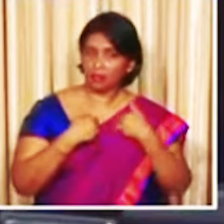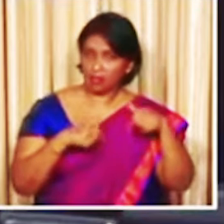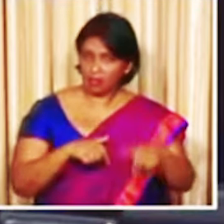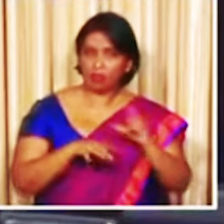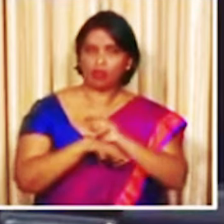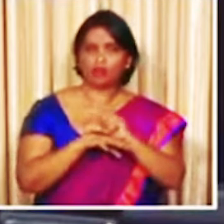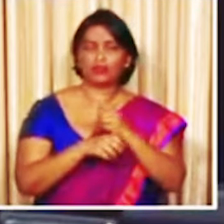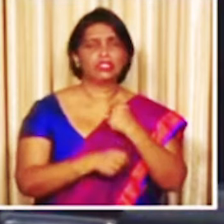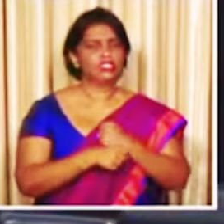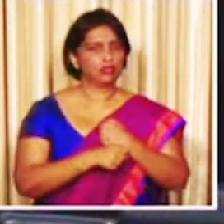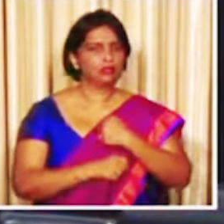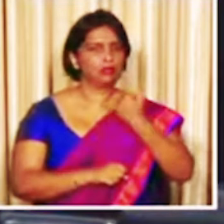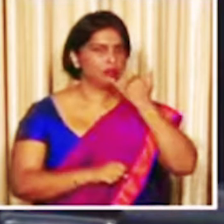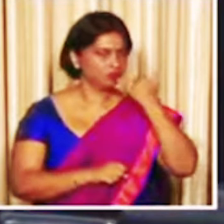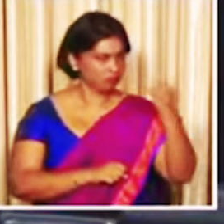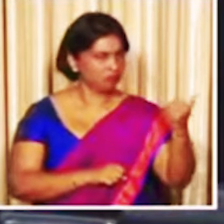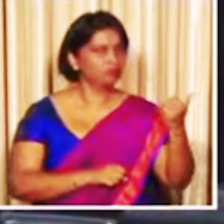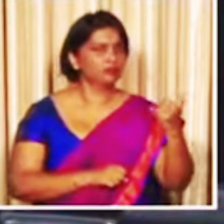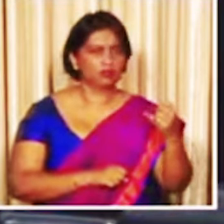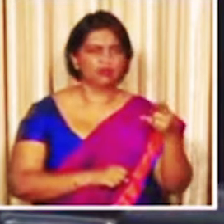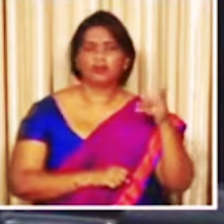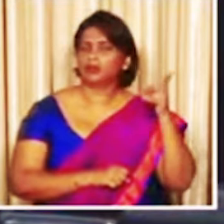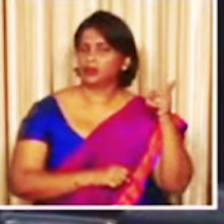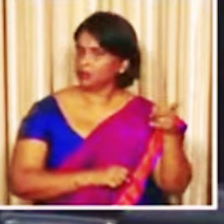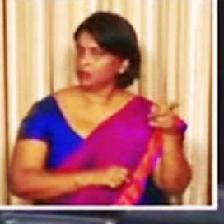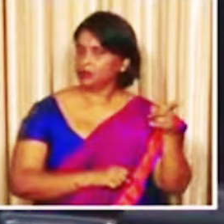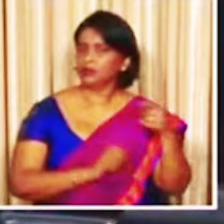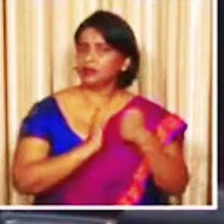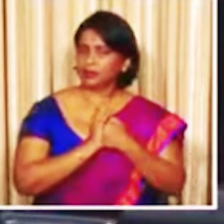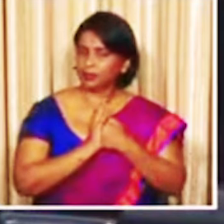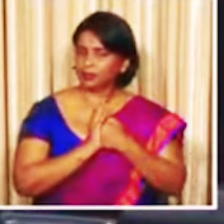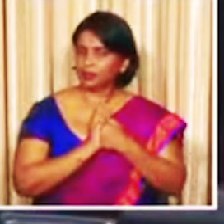කොමිෂන ජෙනරල්ගෙන් මේ පිළිබඳව තොරතුරු ලබා ගත්තා. ගරු